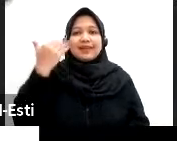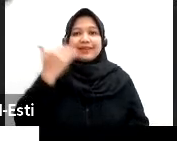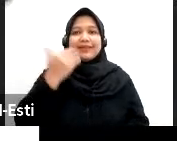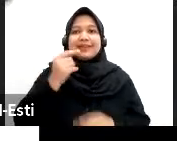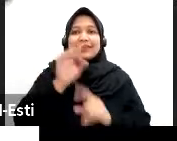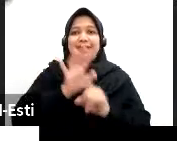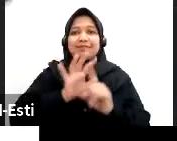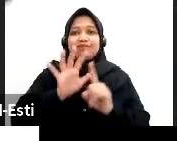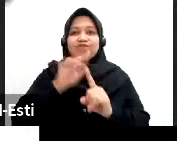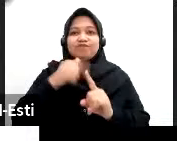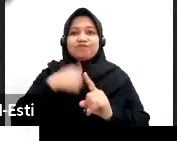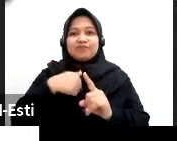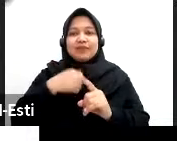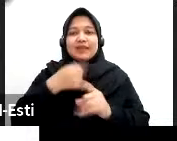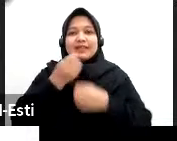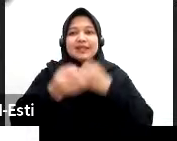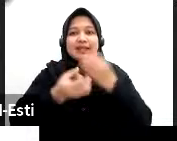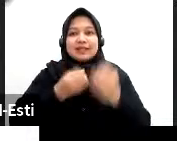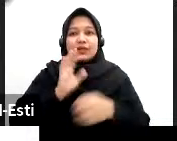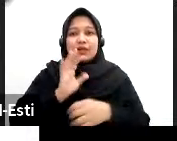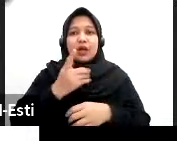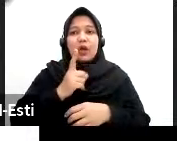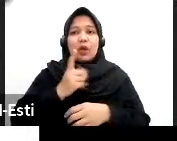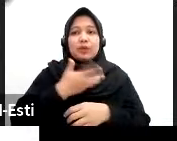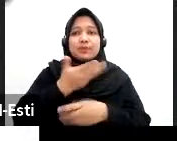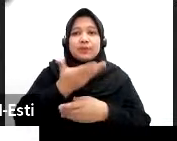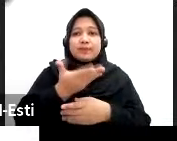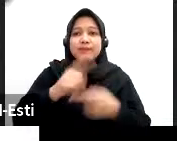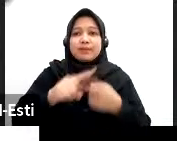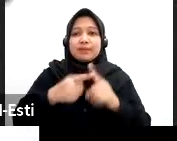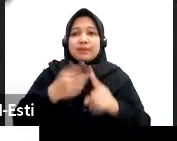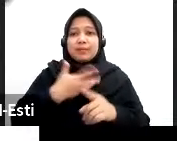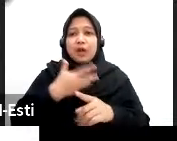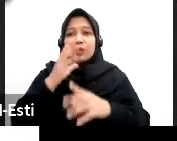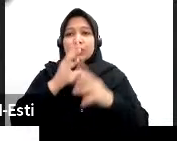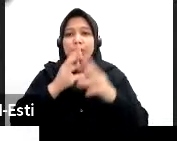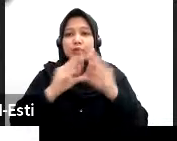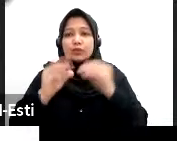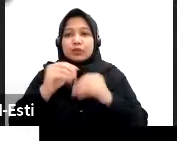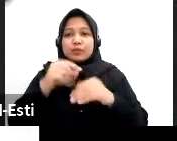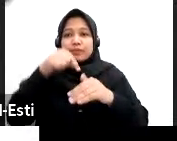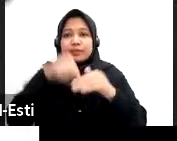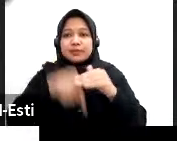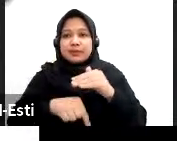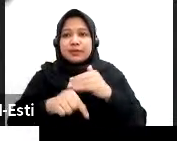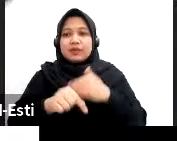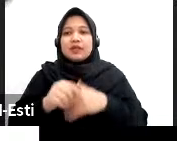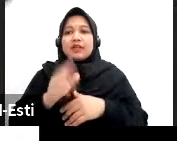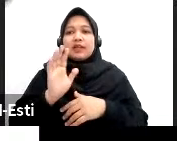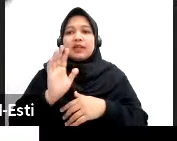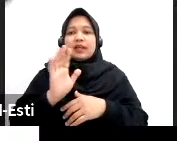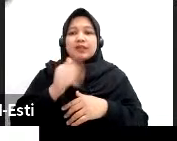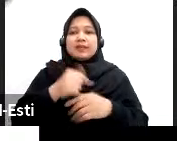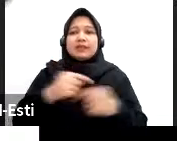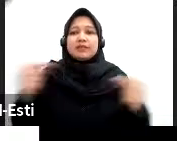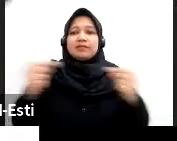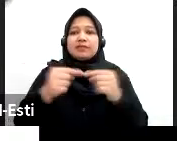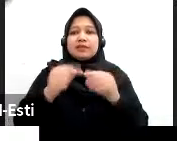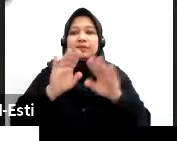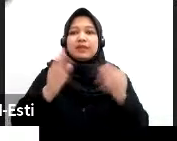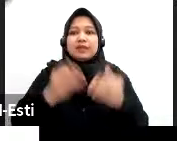bagi teman-teman yang ingin nanti akan berdiskusi lebih lanjut silahkan untuk apa injection saya di sosial media yang sudah